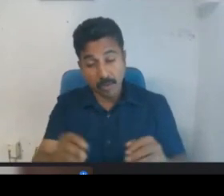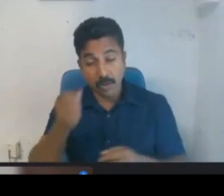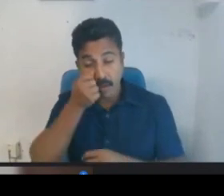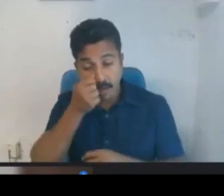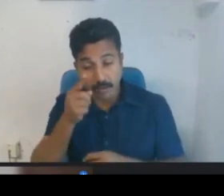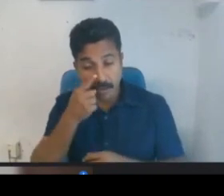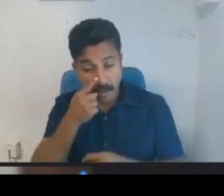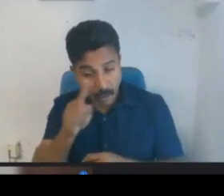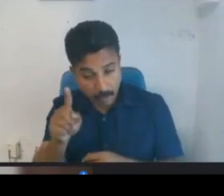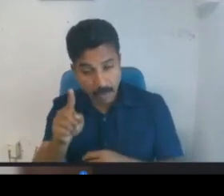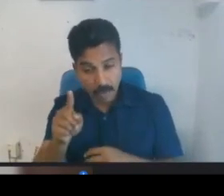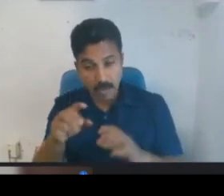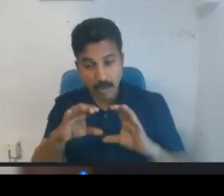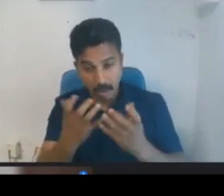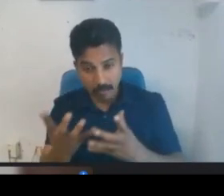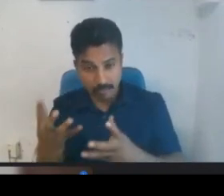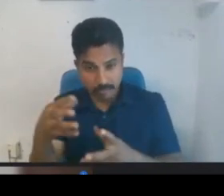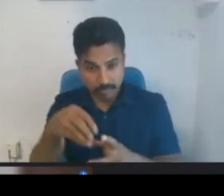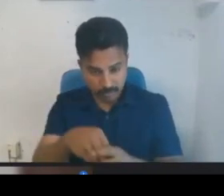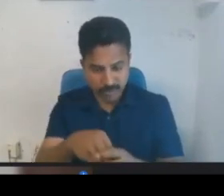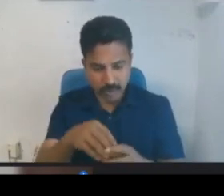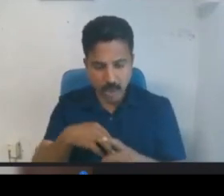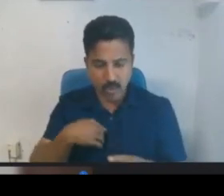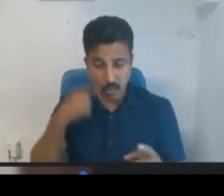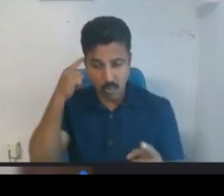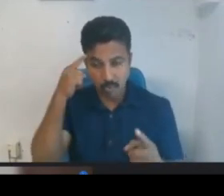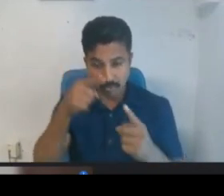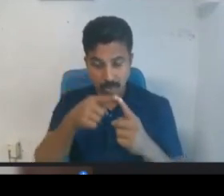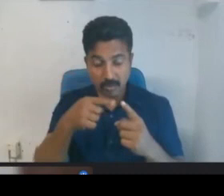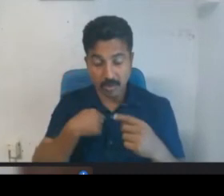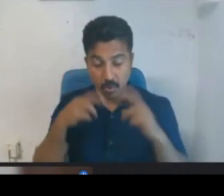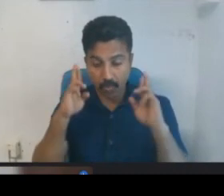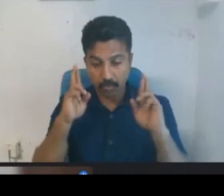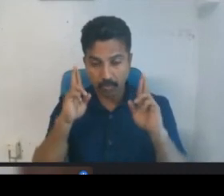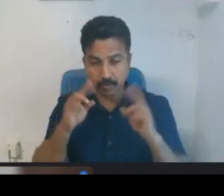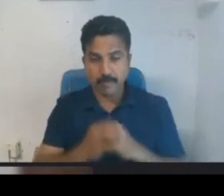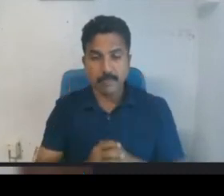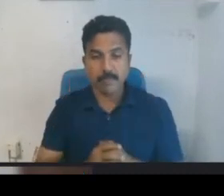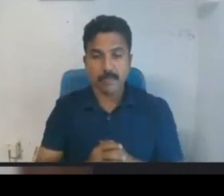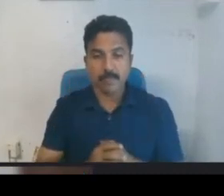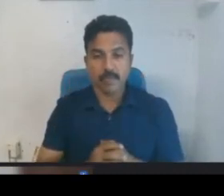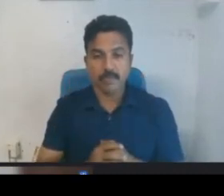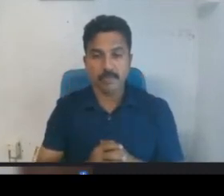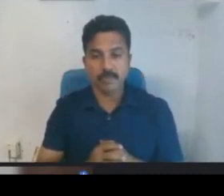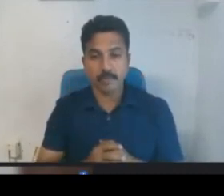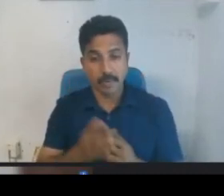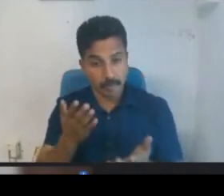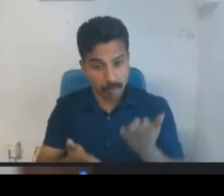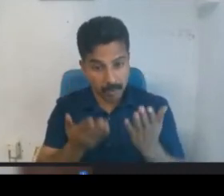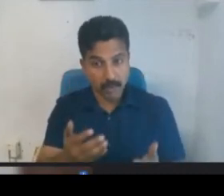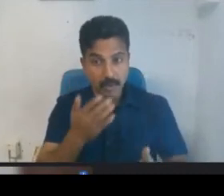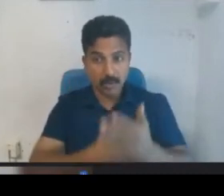ഇന്ന് ക്ലാസ്സിൽ പങ്കെടുക്കും എന്ന് ഞാൻ വിശ്വസിക്കുന്നു. ഒരുപക്ഷെ